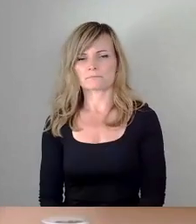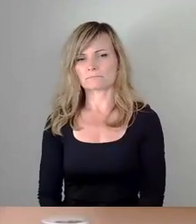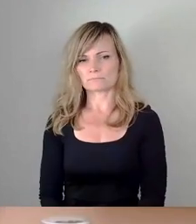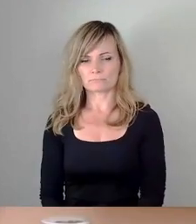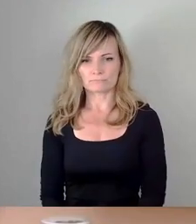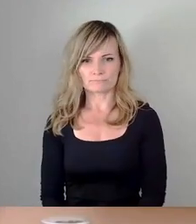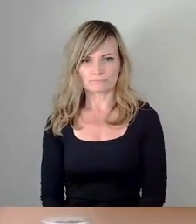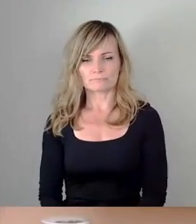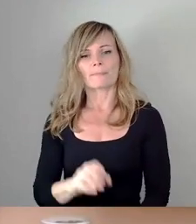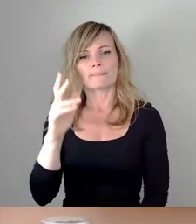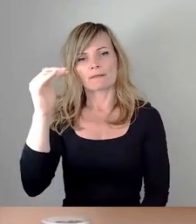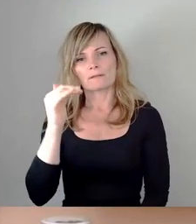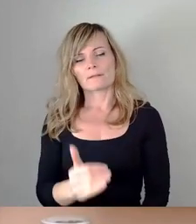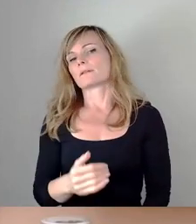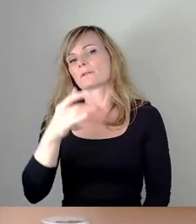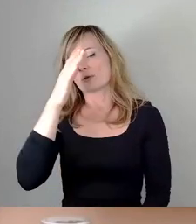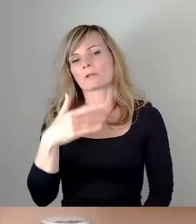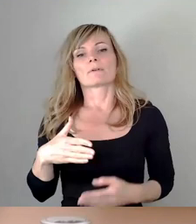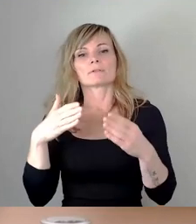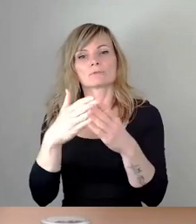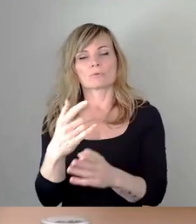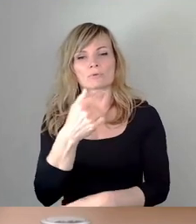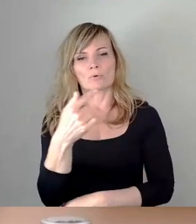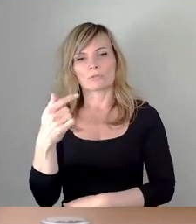Okay, dann machen wir weiter. Grüne Fraktion, Thorsten Schulze.